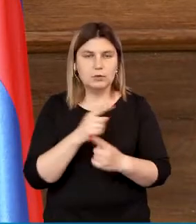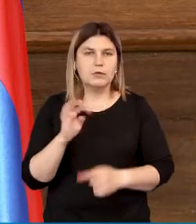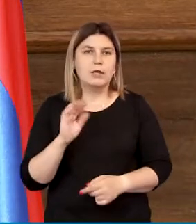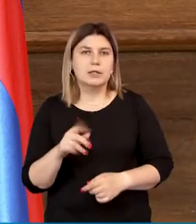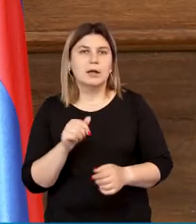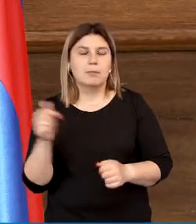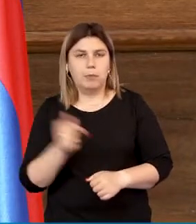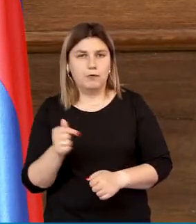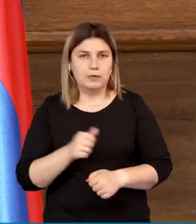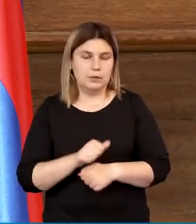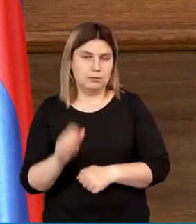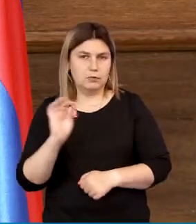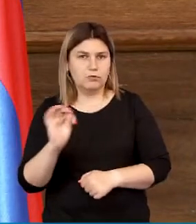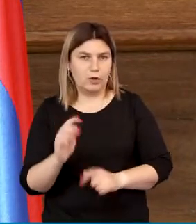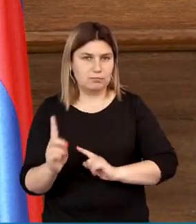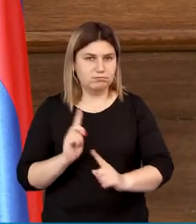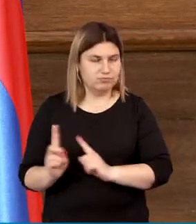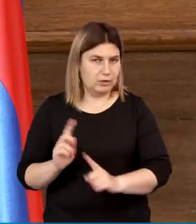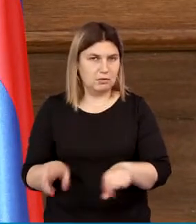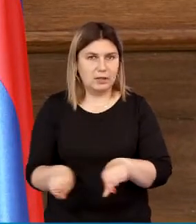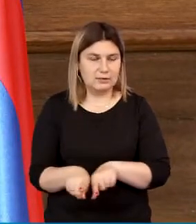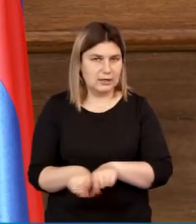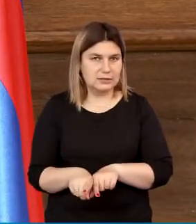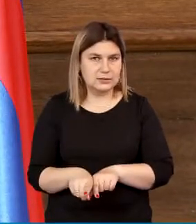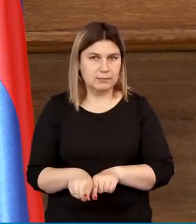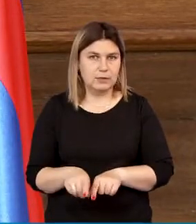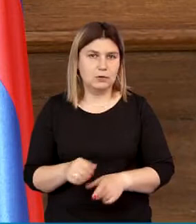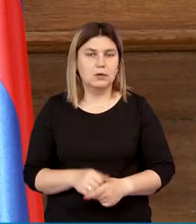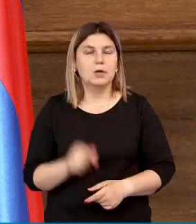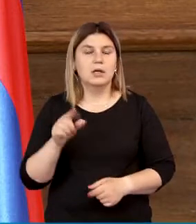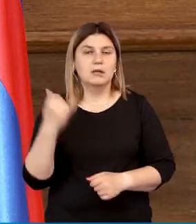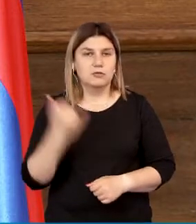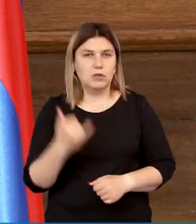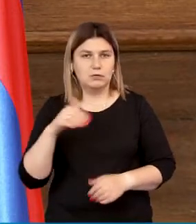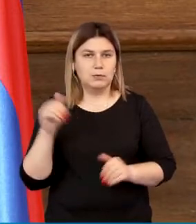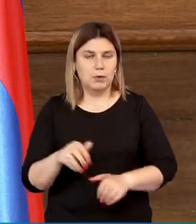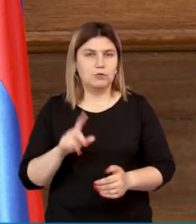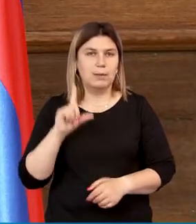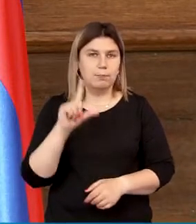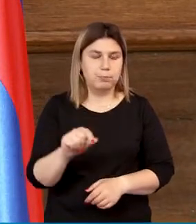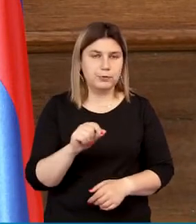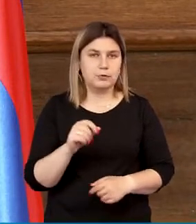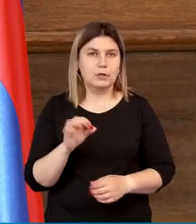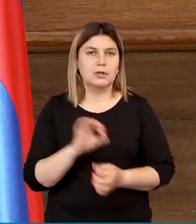też dziać w Pani przychodni, jeżeli zachodzą takie potrzeby, to z dziećmi pewnie można tam trafić, szczególnie gdy